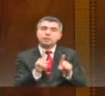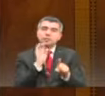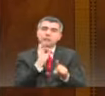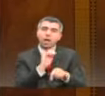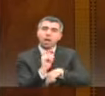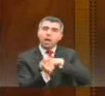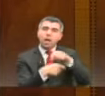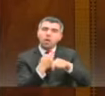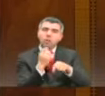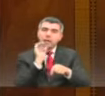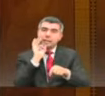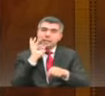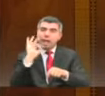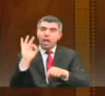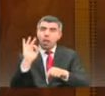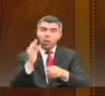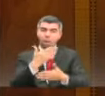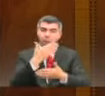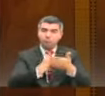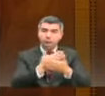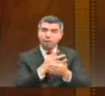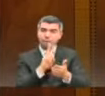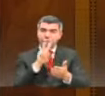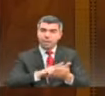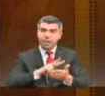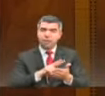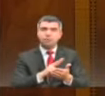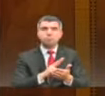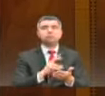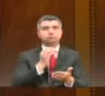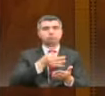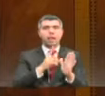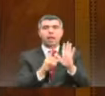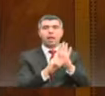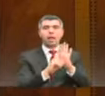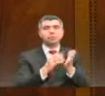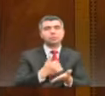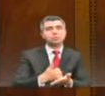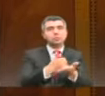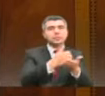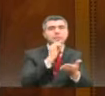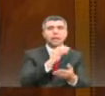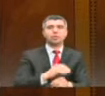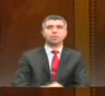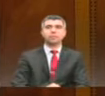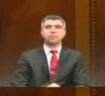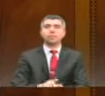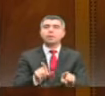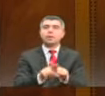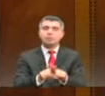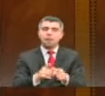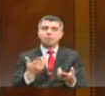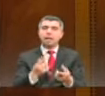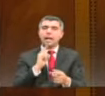الري لذوي الحقوق والمستغلين، اعتماد مصادر ومعايير دقيقة لعمليات تفويت